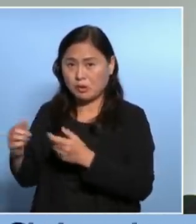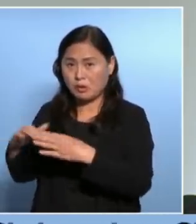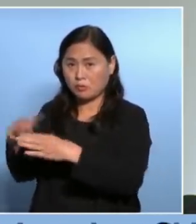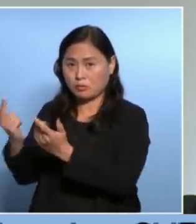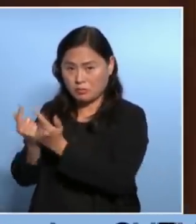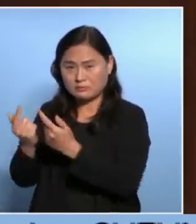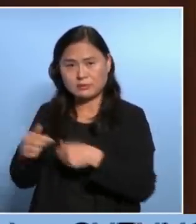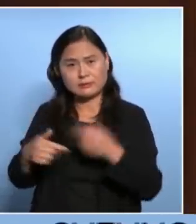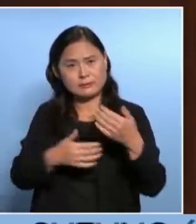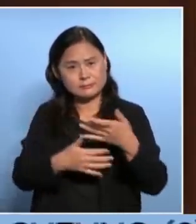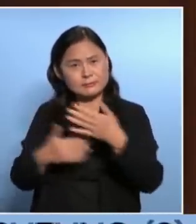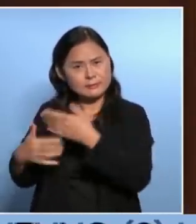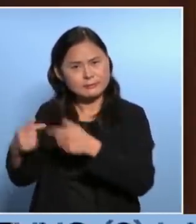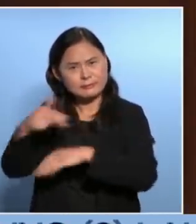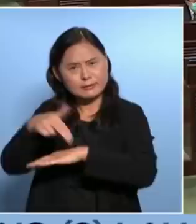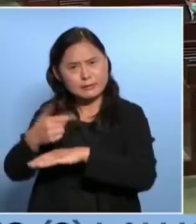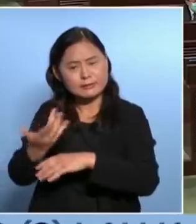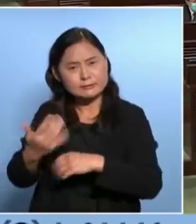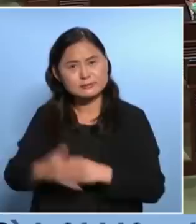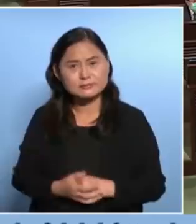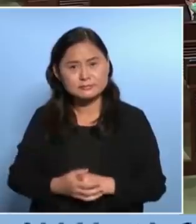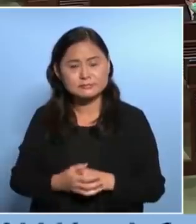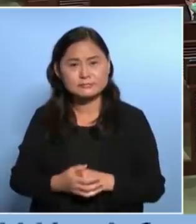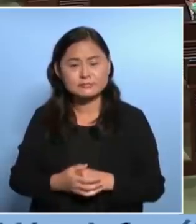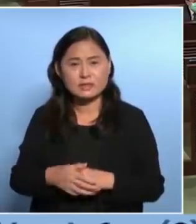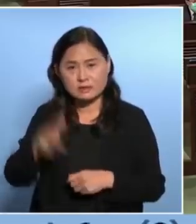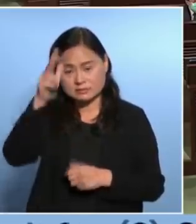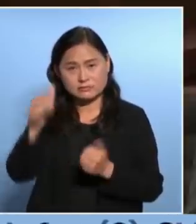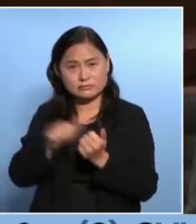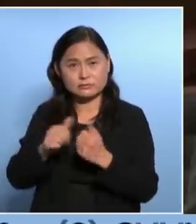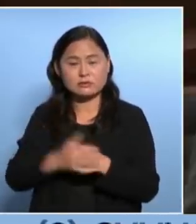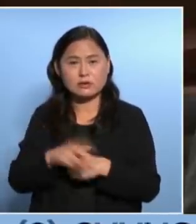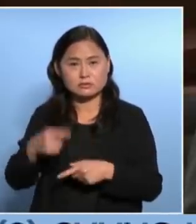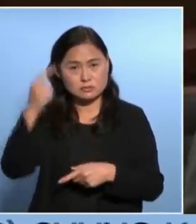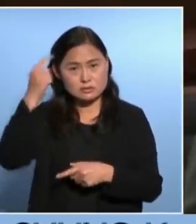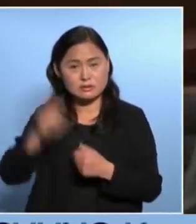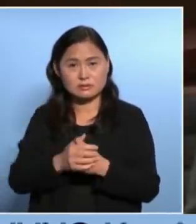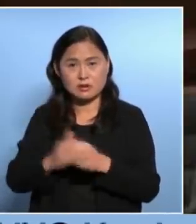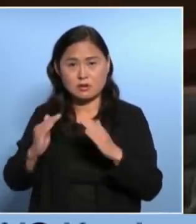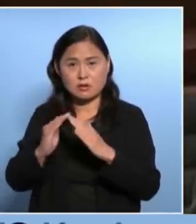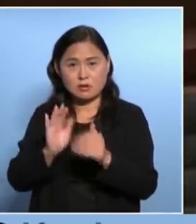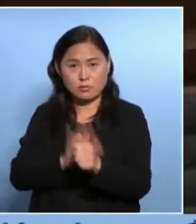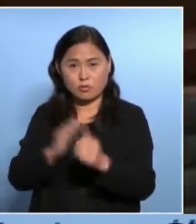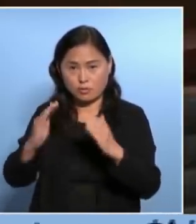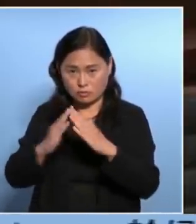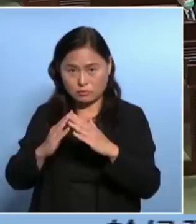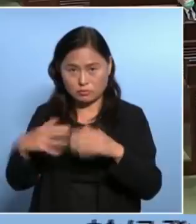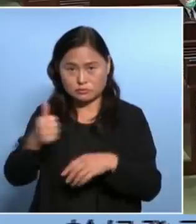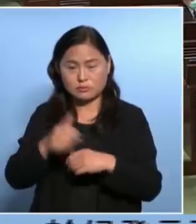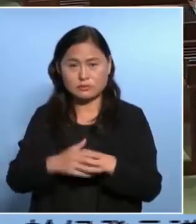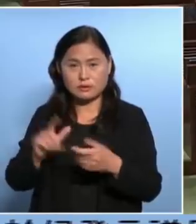知的日期。 政務司司長， 主席，我想請李家超保安局長做一個比較上是 保安局 詳細的